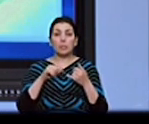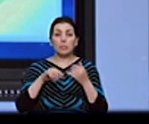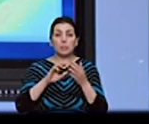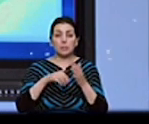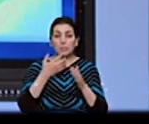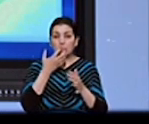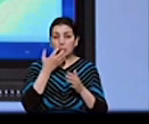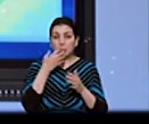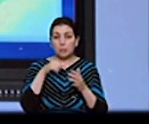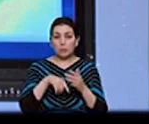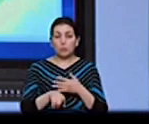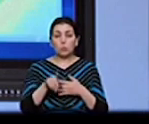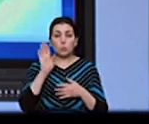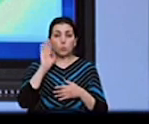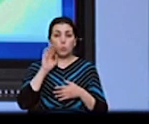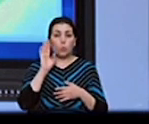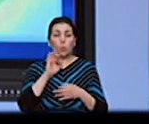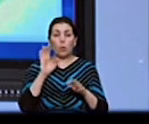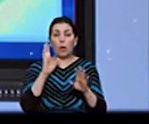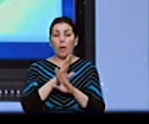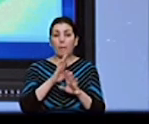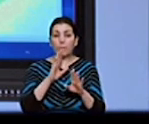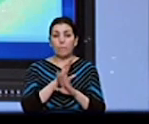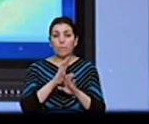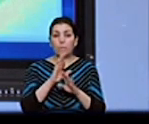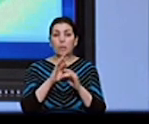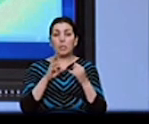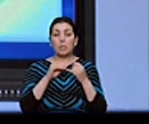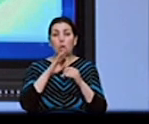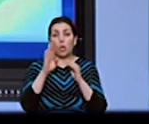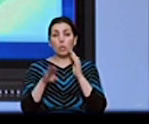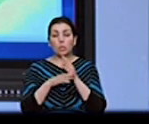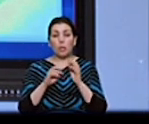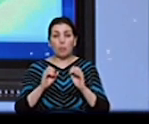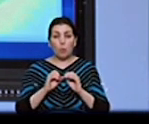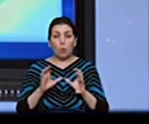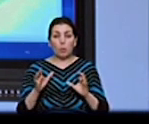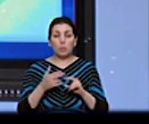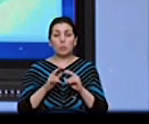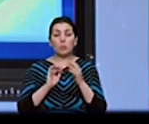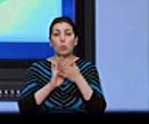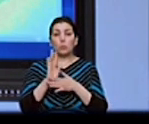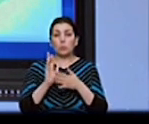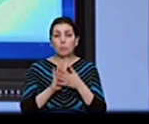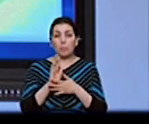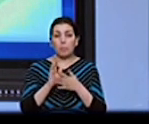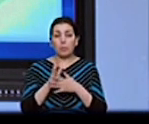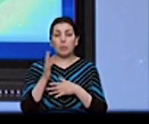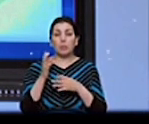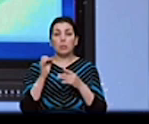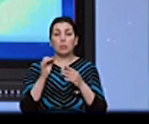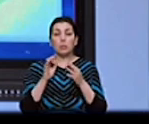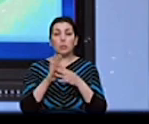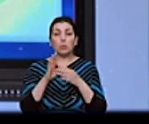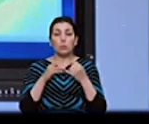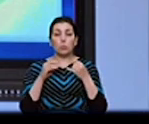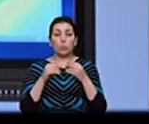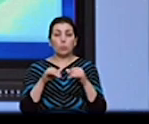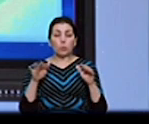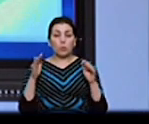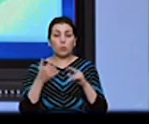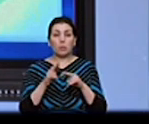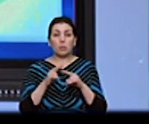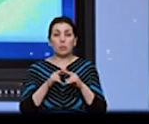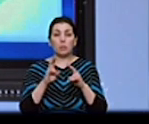ichki issiqligi, suv, havo, yer osti boyliklari, o'simliklar, tuproqlar va